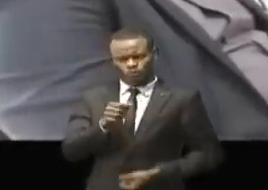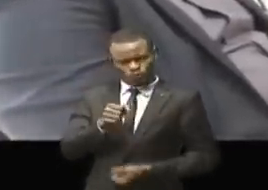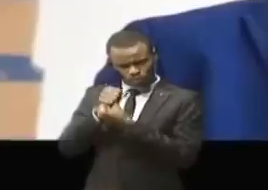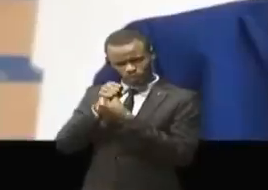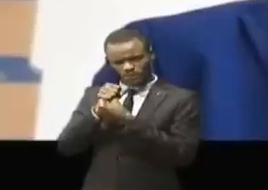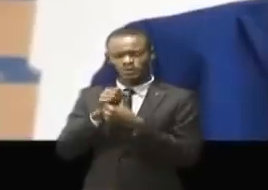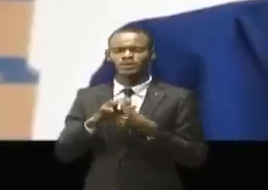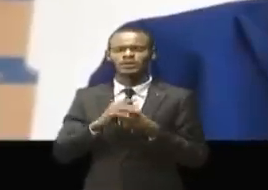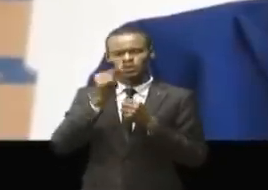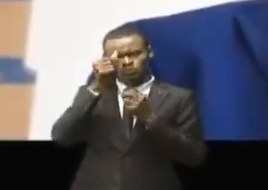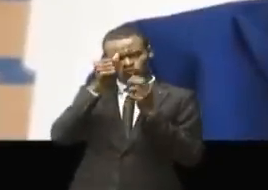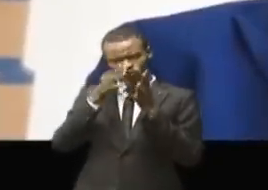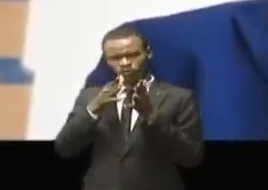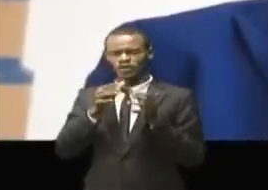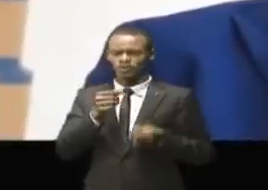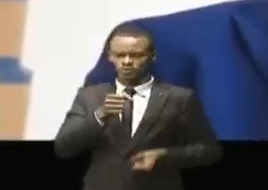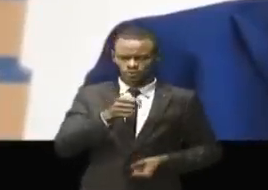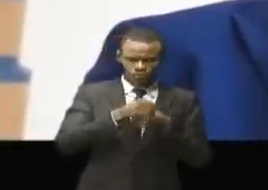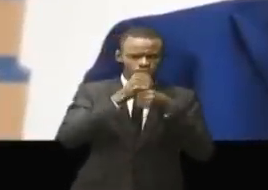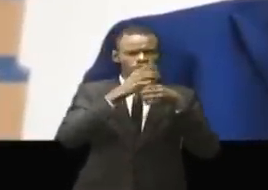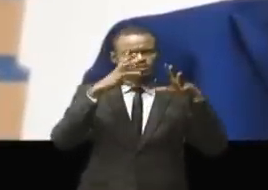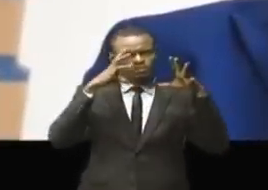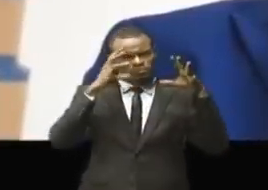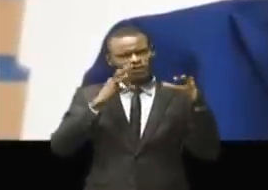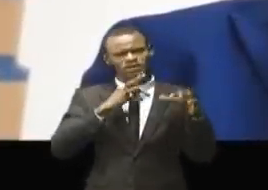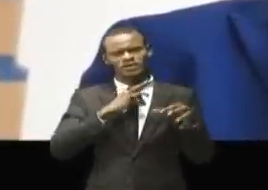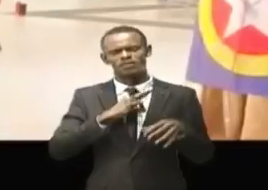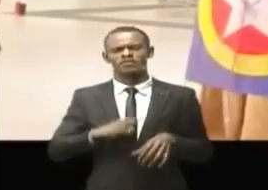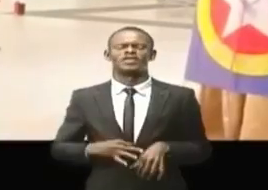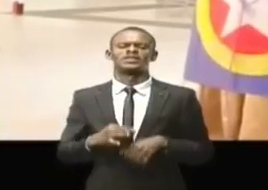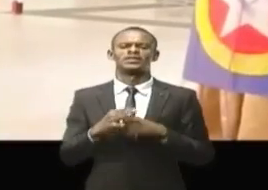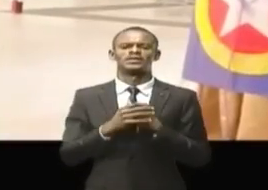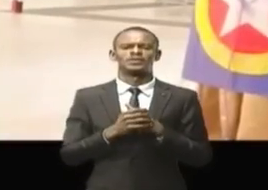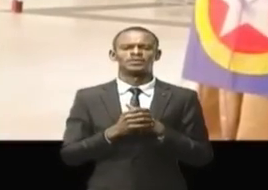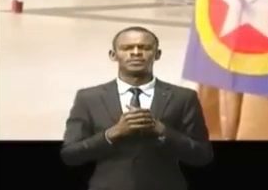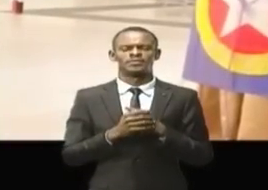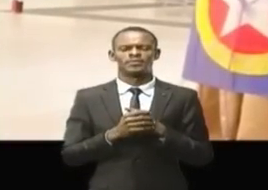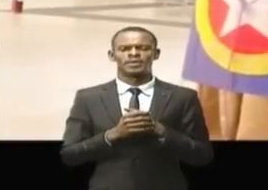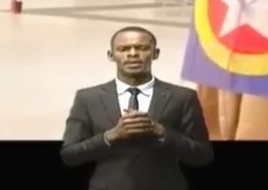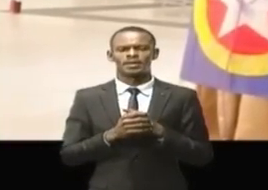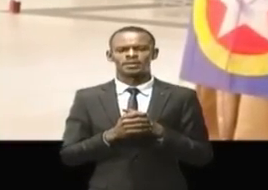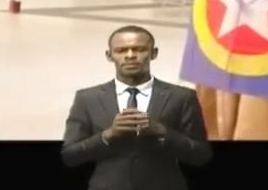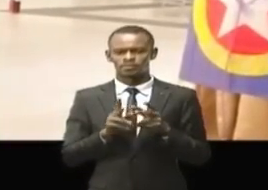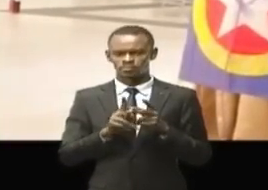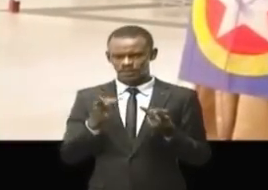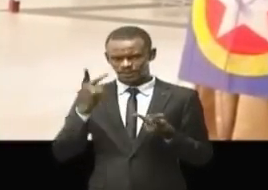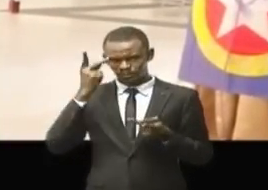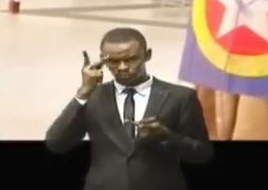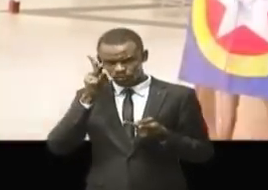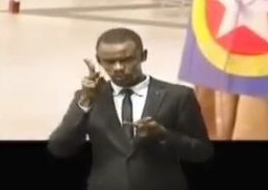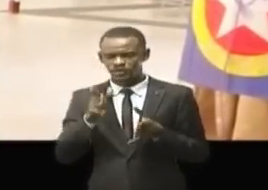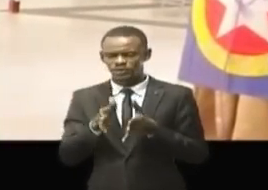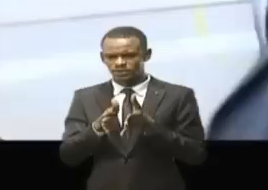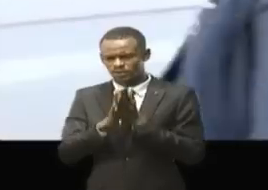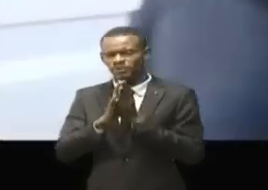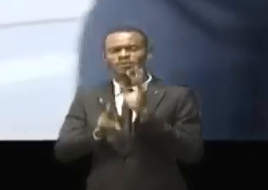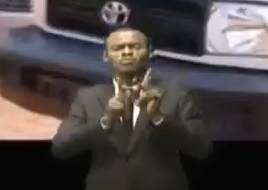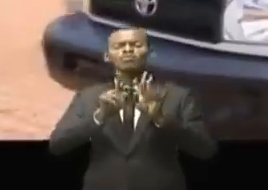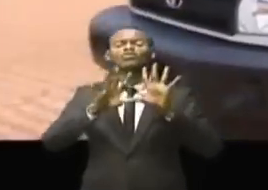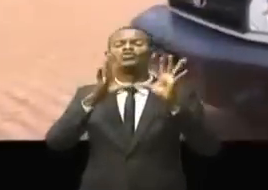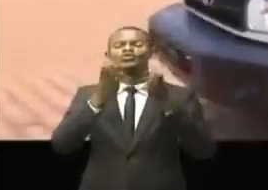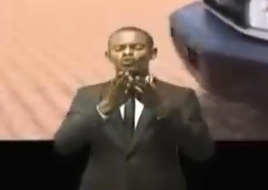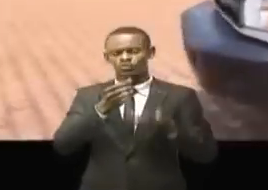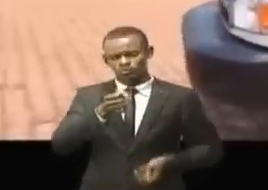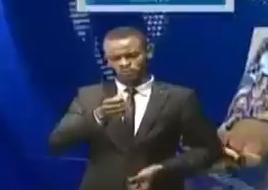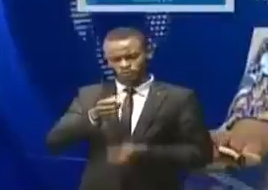de la Bible aux couleurs de Congo Espoir, parti cher à Maître José Mpanda Kabangu, invite l'ensemble de la population